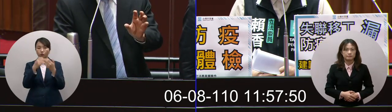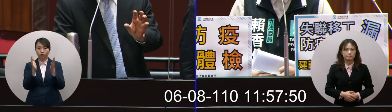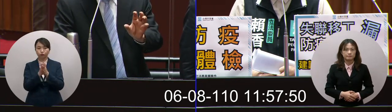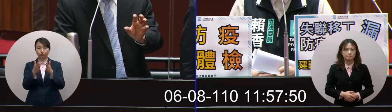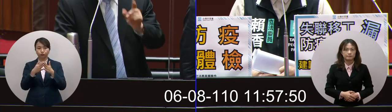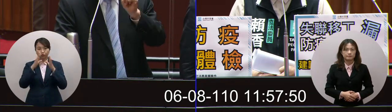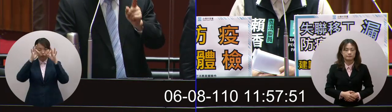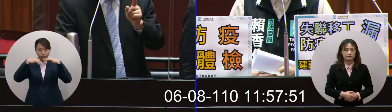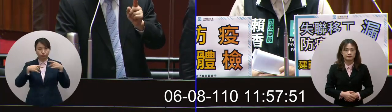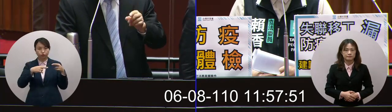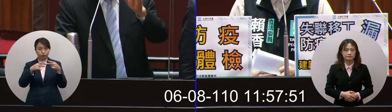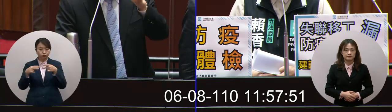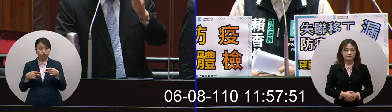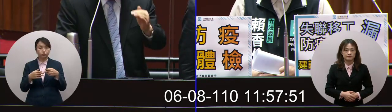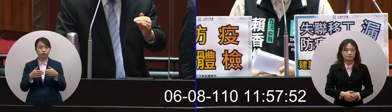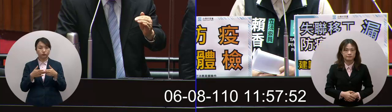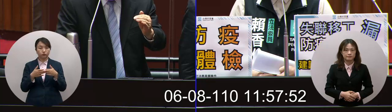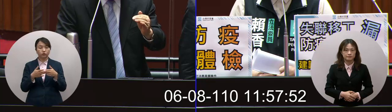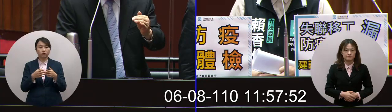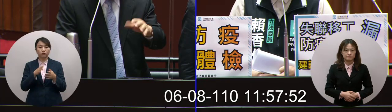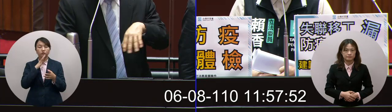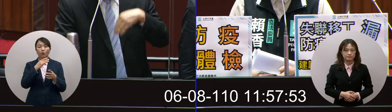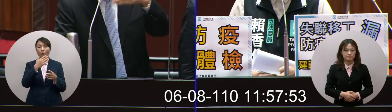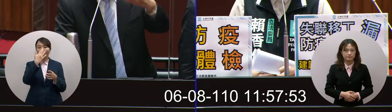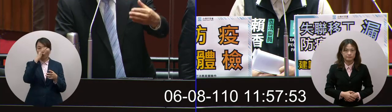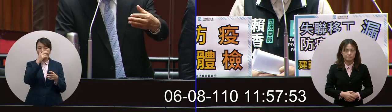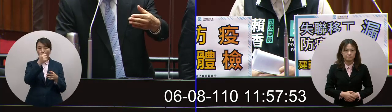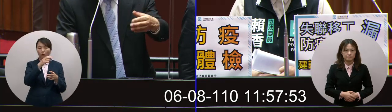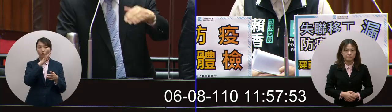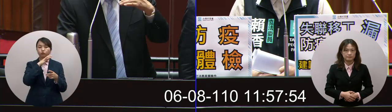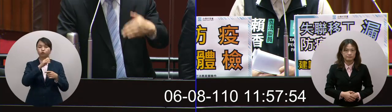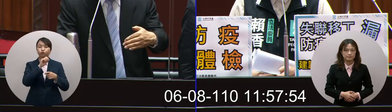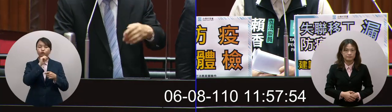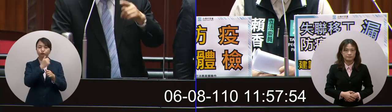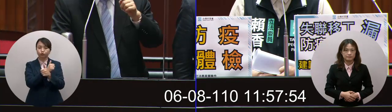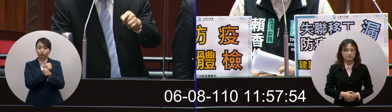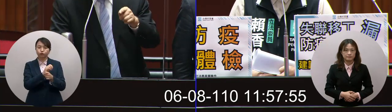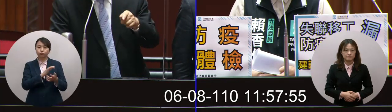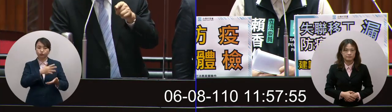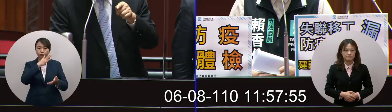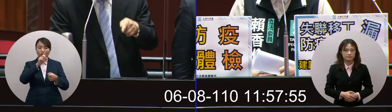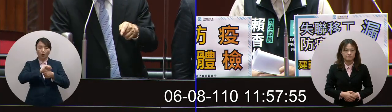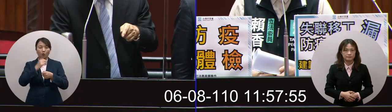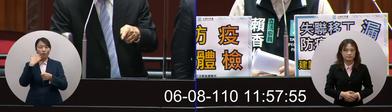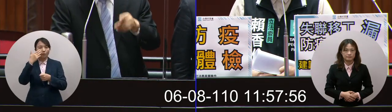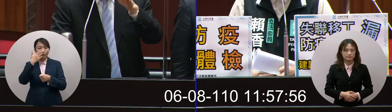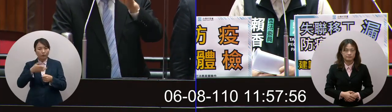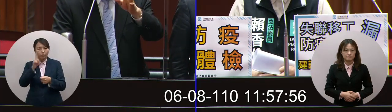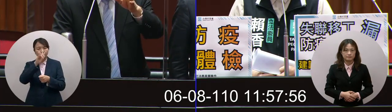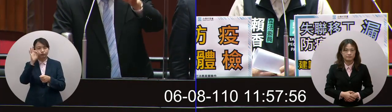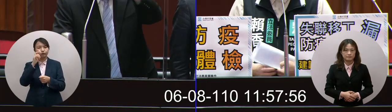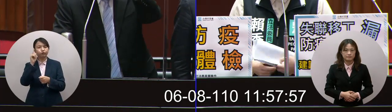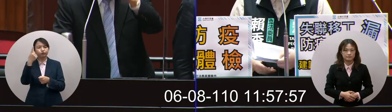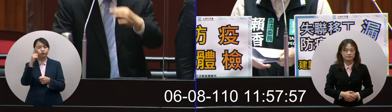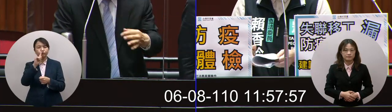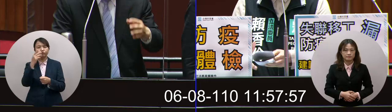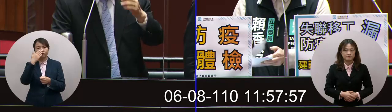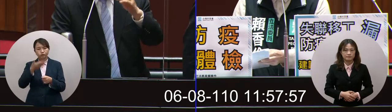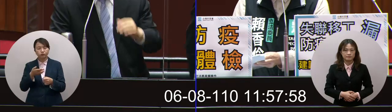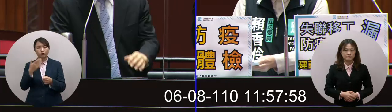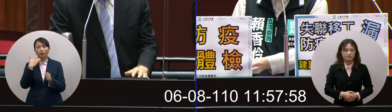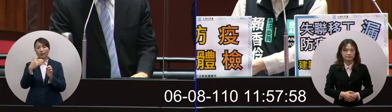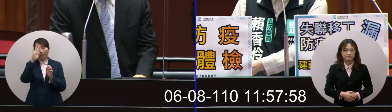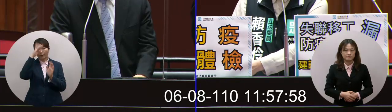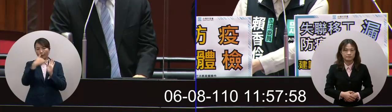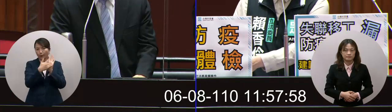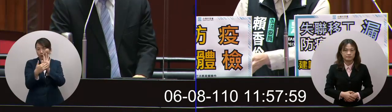要检讨，就是成功要累积经验，失败要找出原因。而防疫